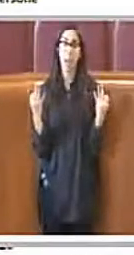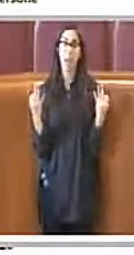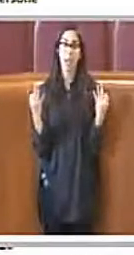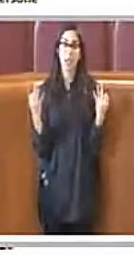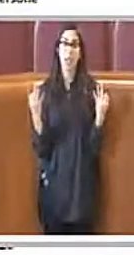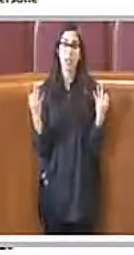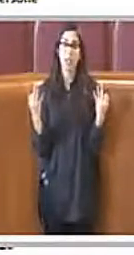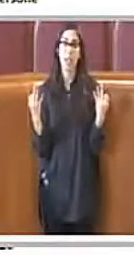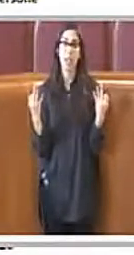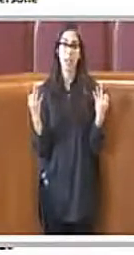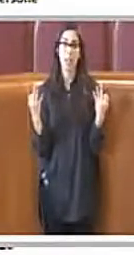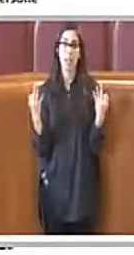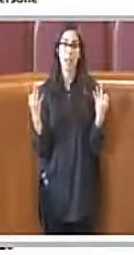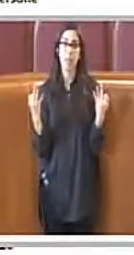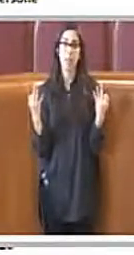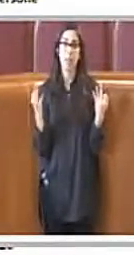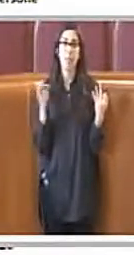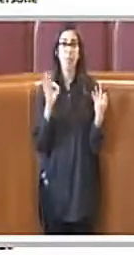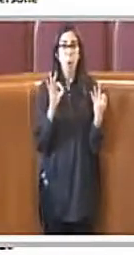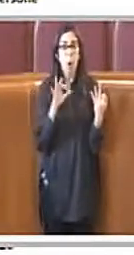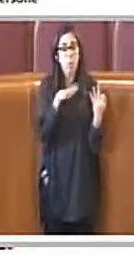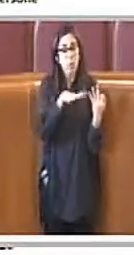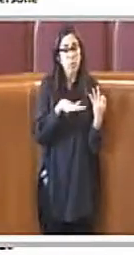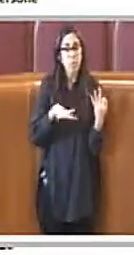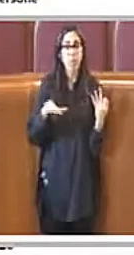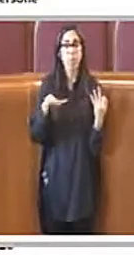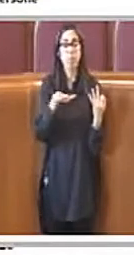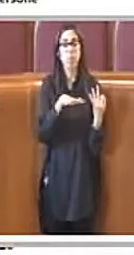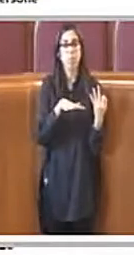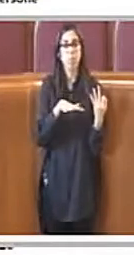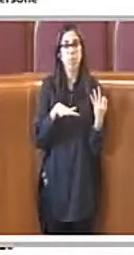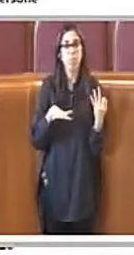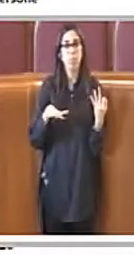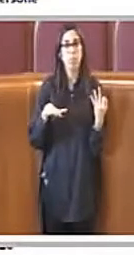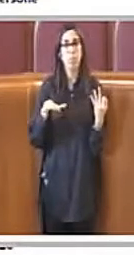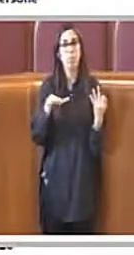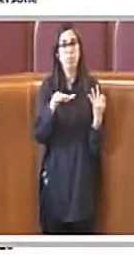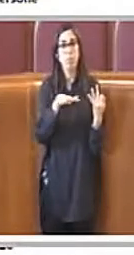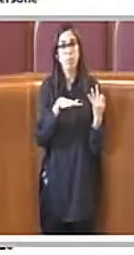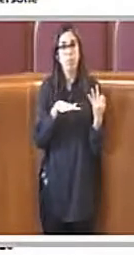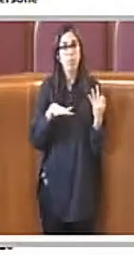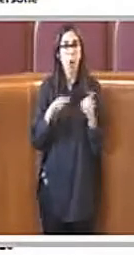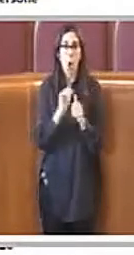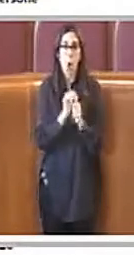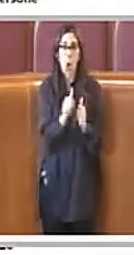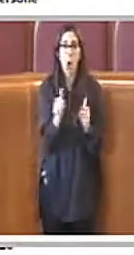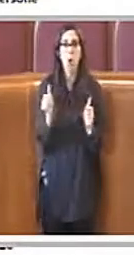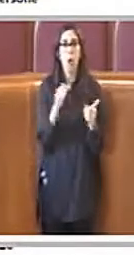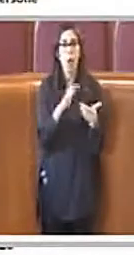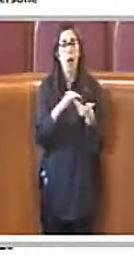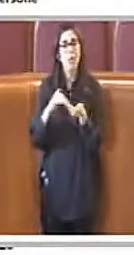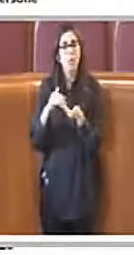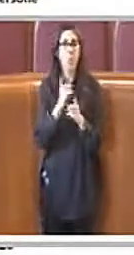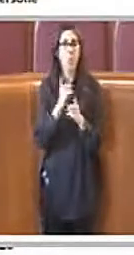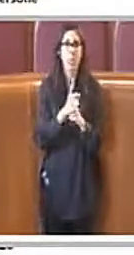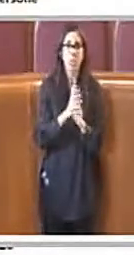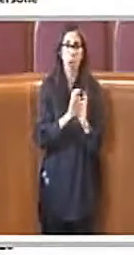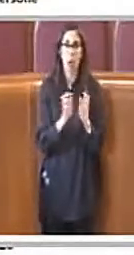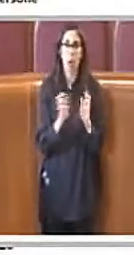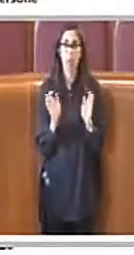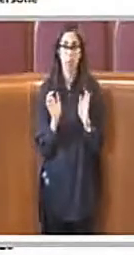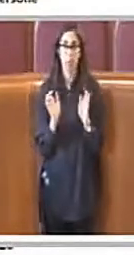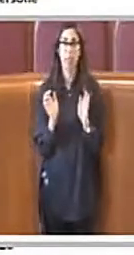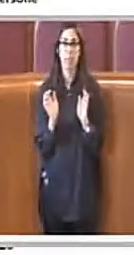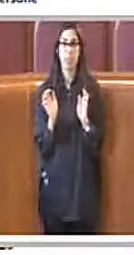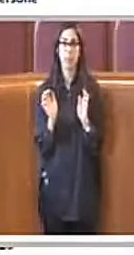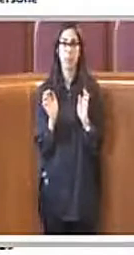ragionevole all'interno di quelli che sono le prerogative dei vari organi, ma anche del riconoscimento e